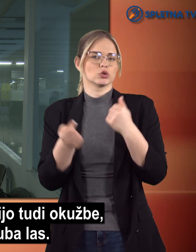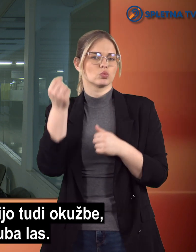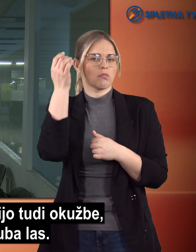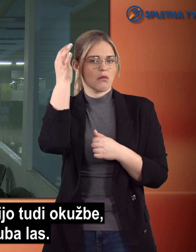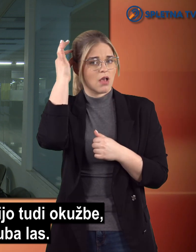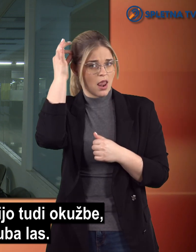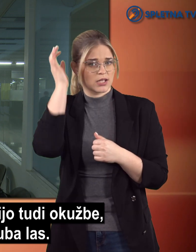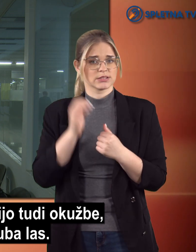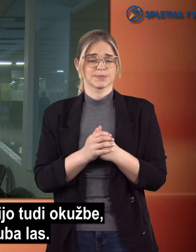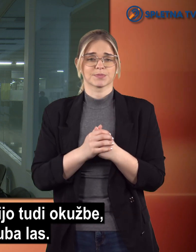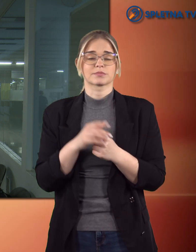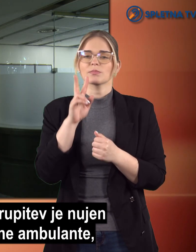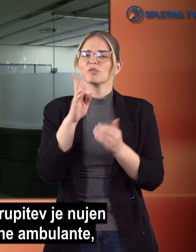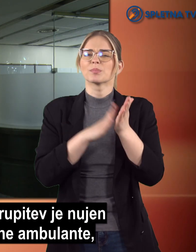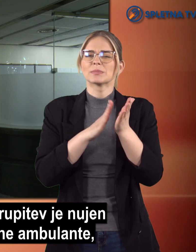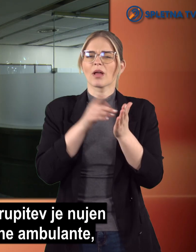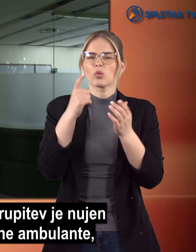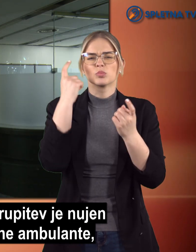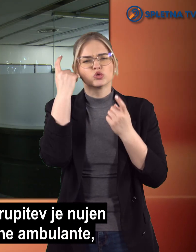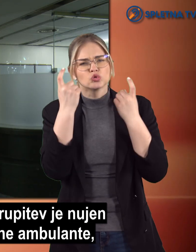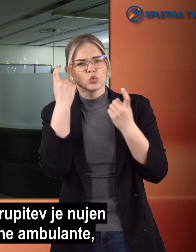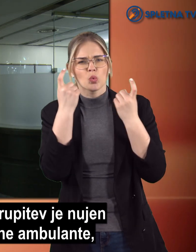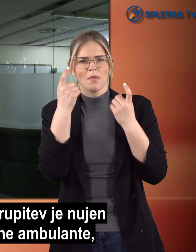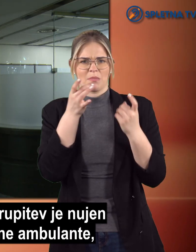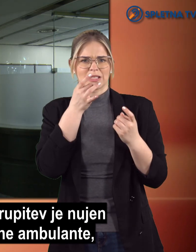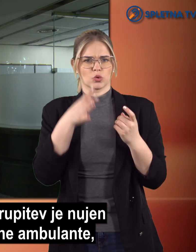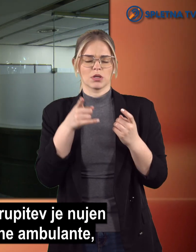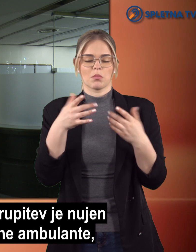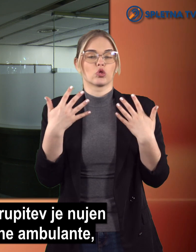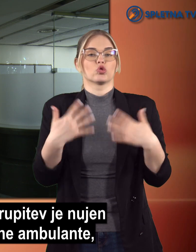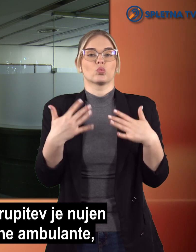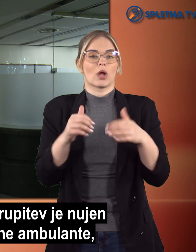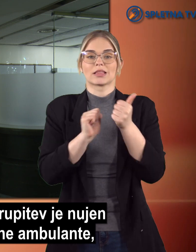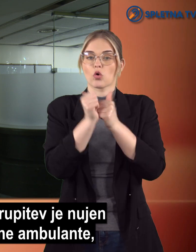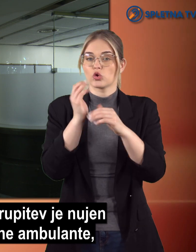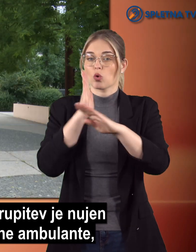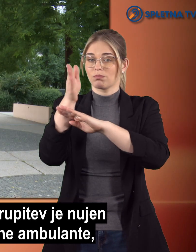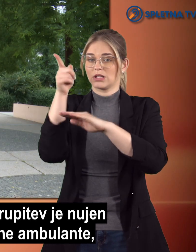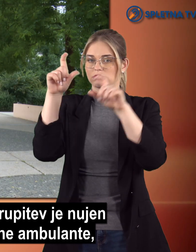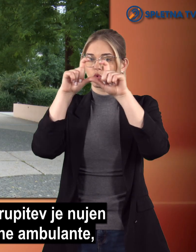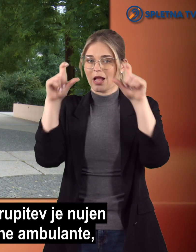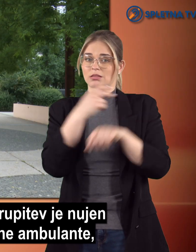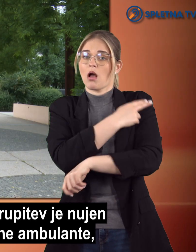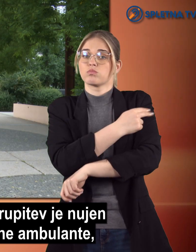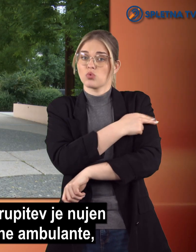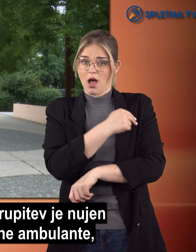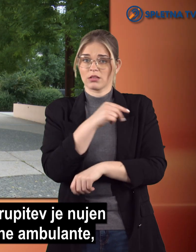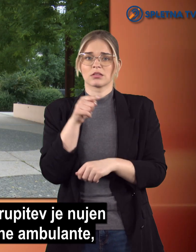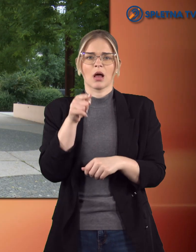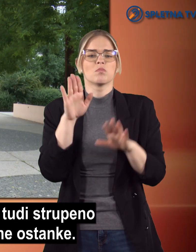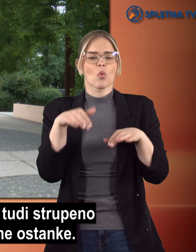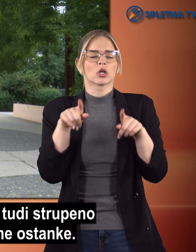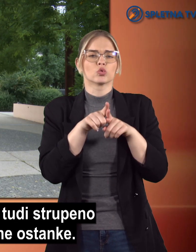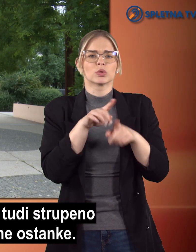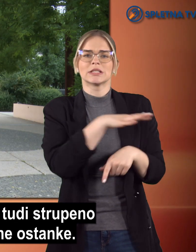las. V primeru suma na zastrupitev je nujen takojšen obisk urgentne ambulante, kamor vedno vzamete